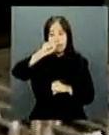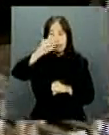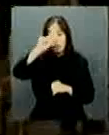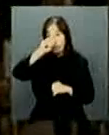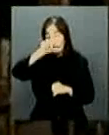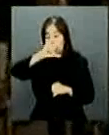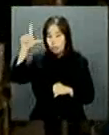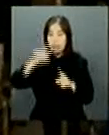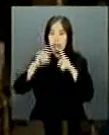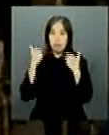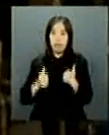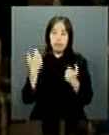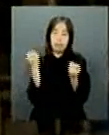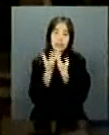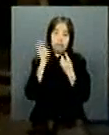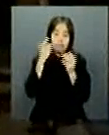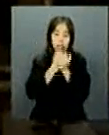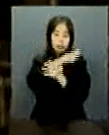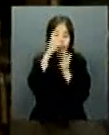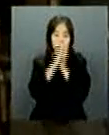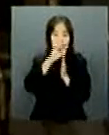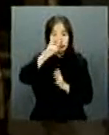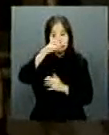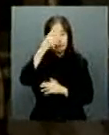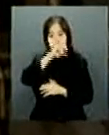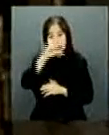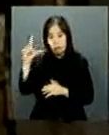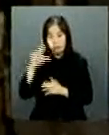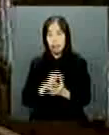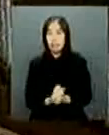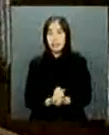างอ้อมรวมมูลค่ากว่า 70,000 ล้านบาท